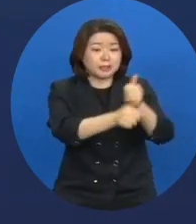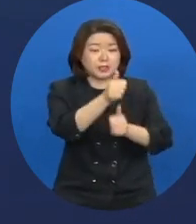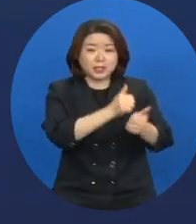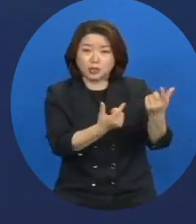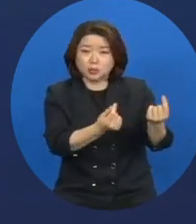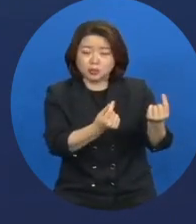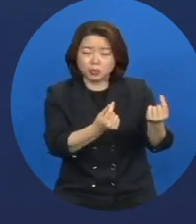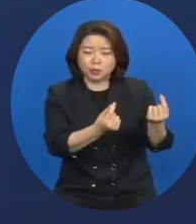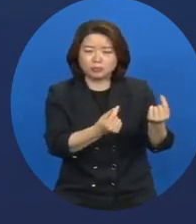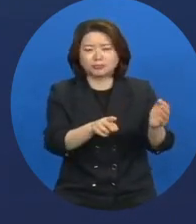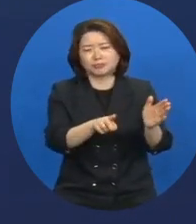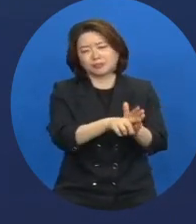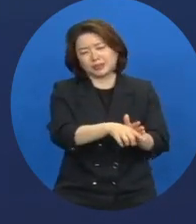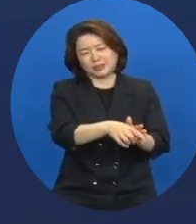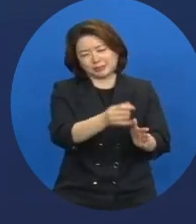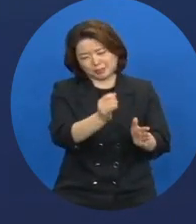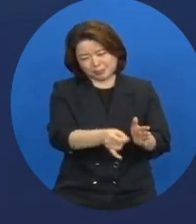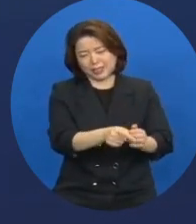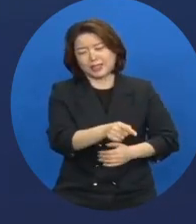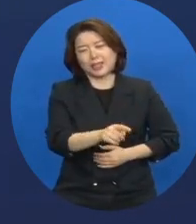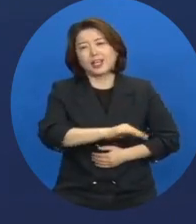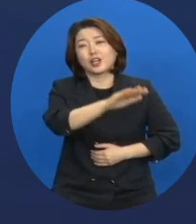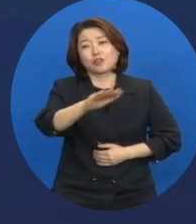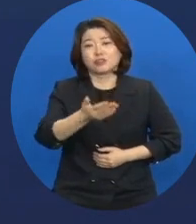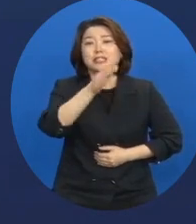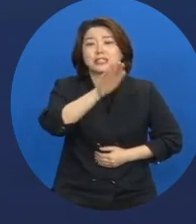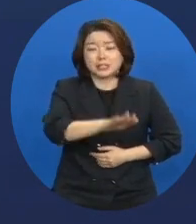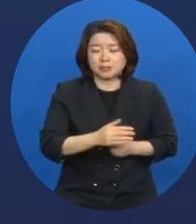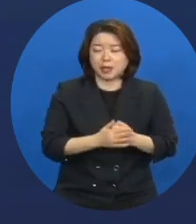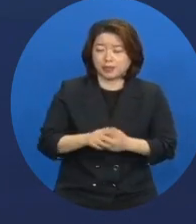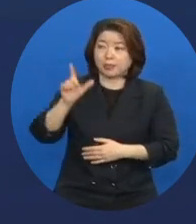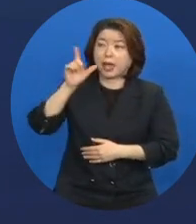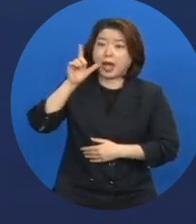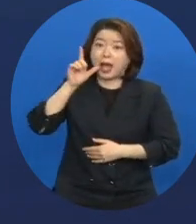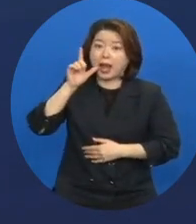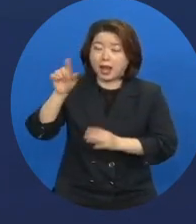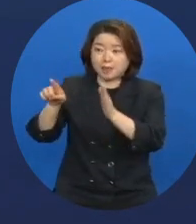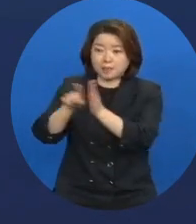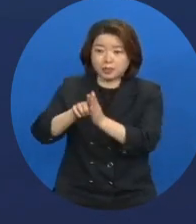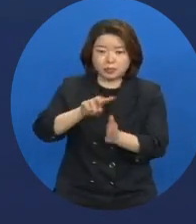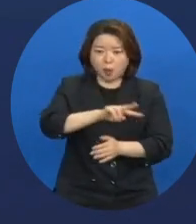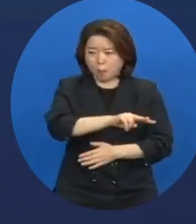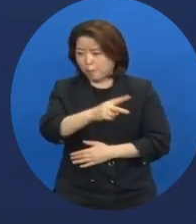그런 믿음밖에 없는 우리를 갈렙과 같은 믿음으로 바꾸시는 분입니다.